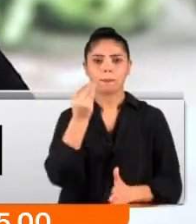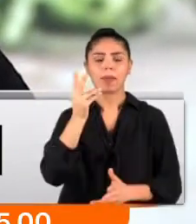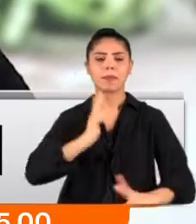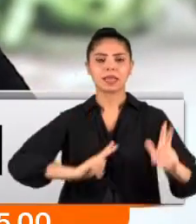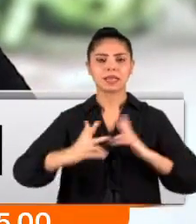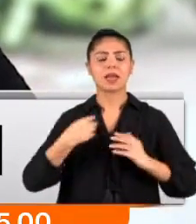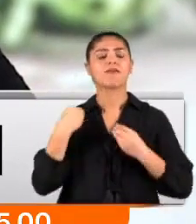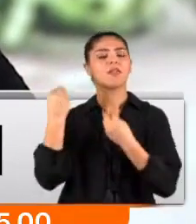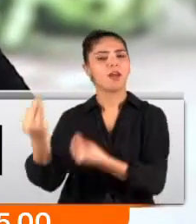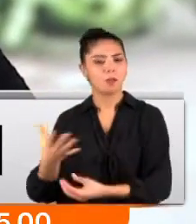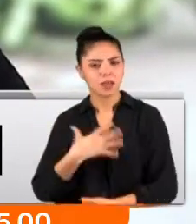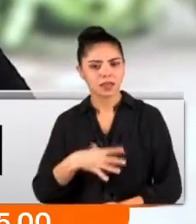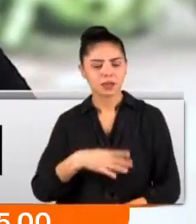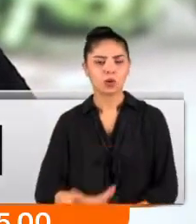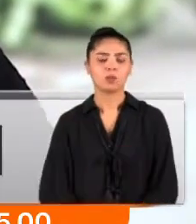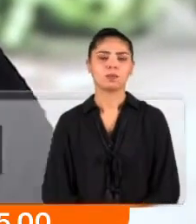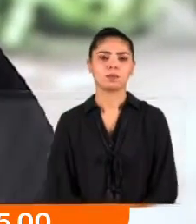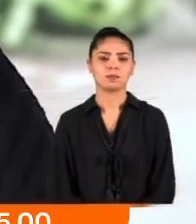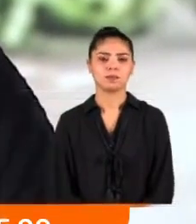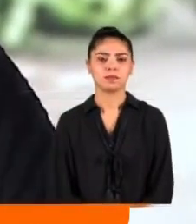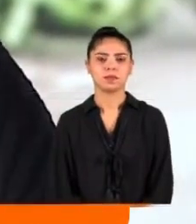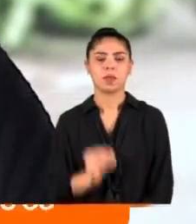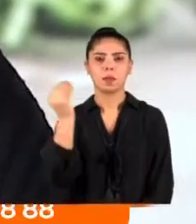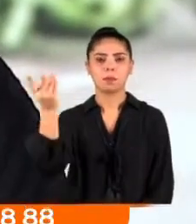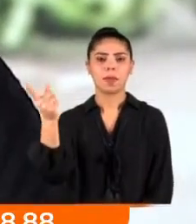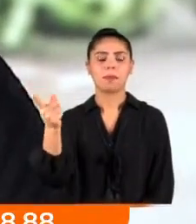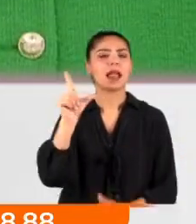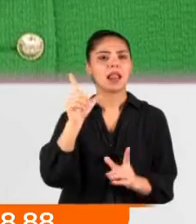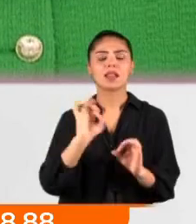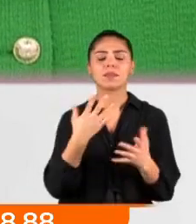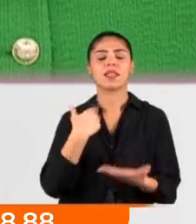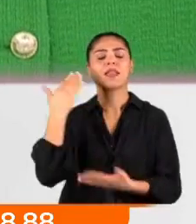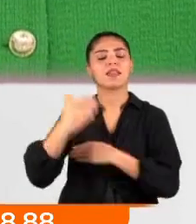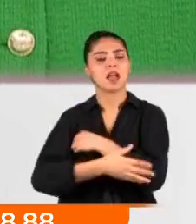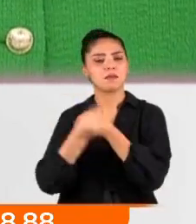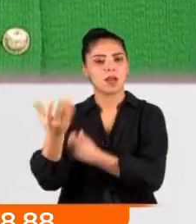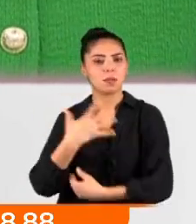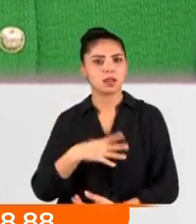kıyafetlerini almak istiyorum. Bebeğin ihtiyacı olan her şeyi almak istiyorum.